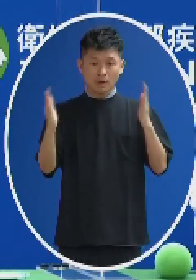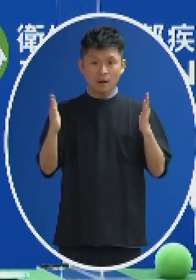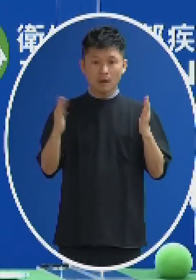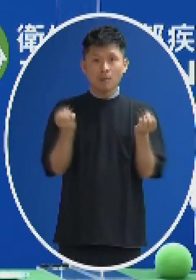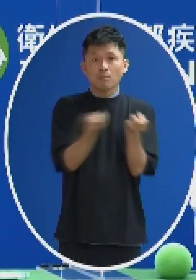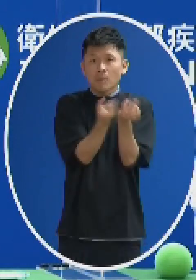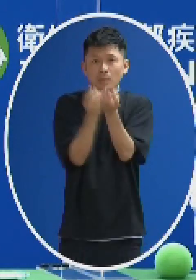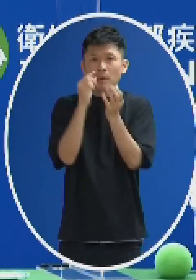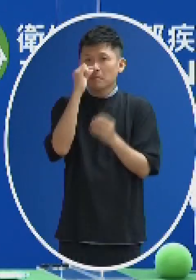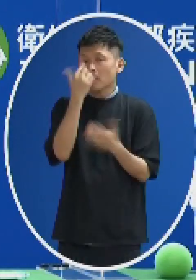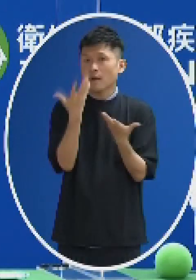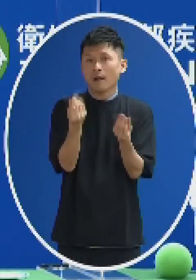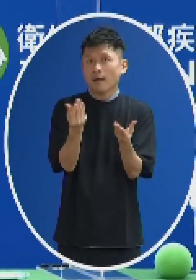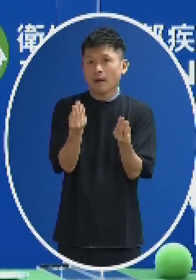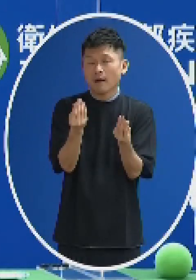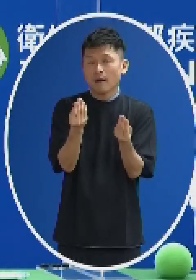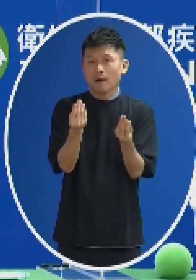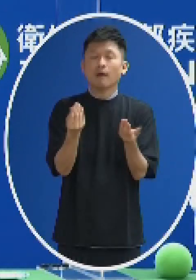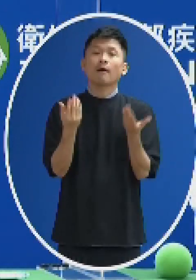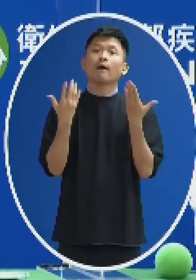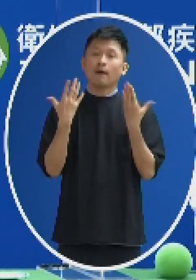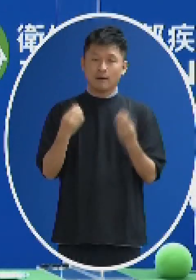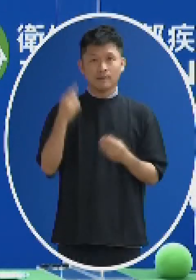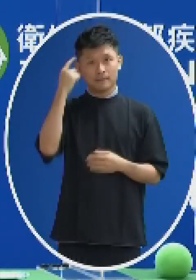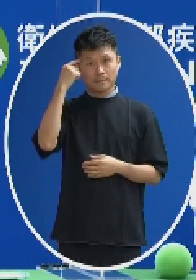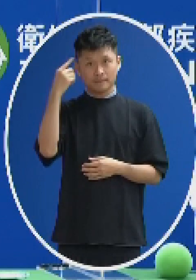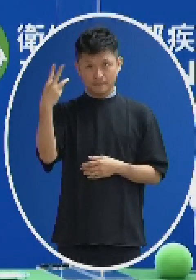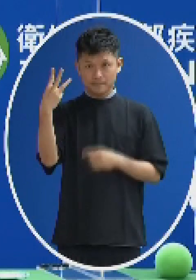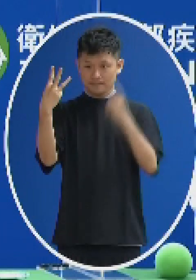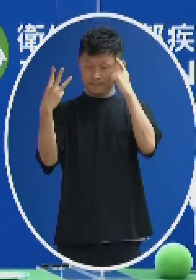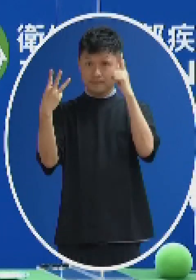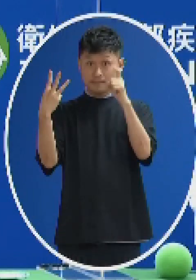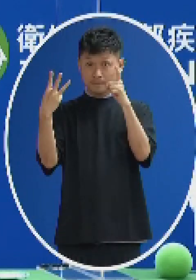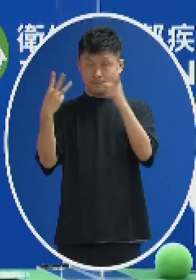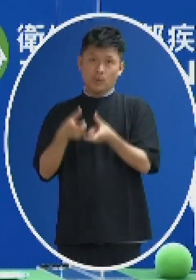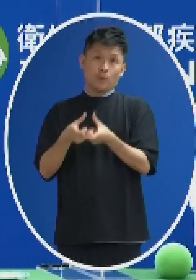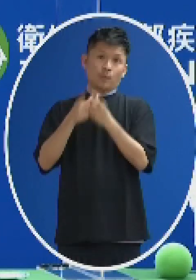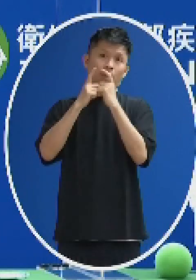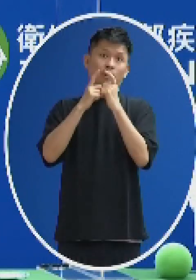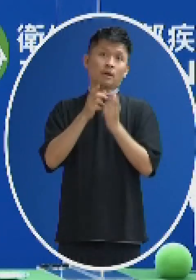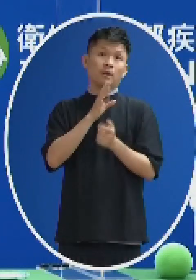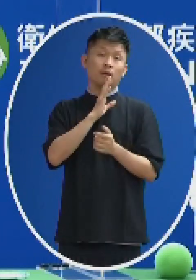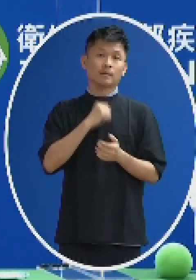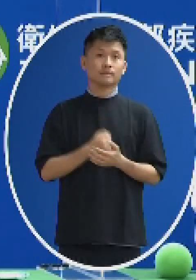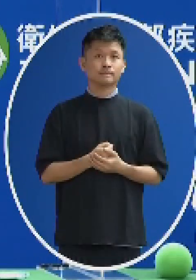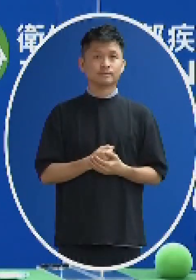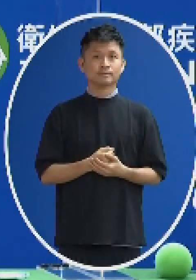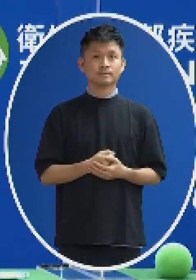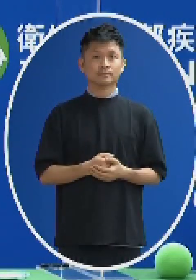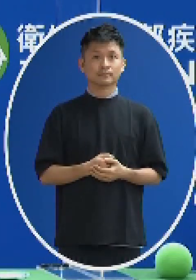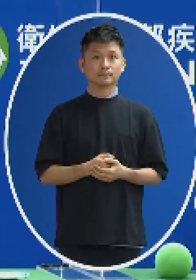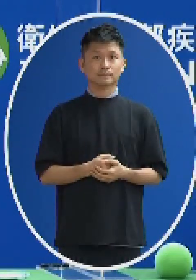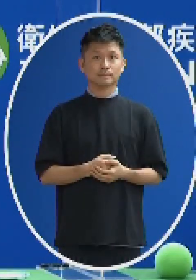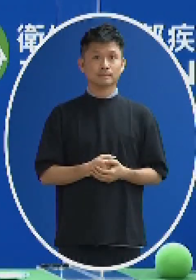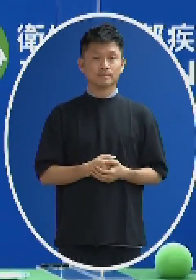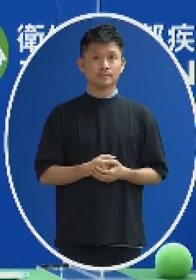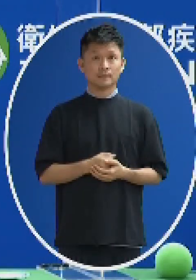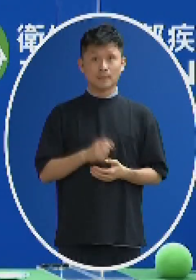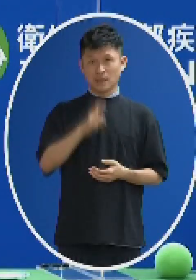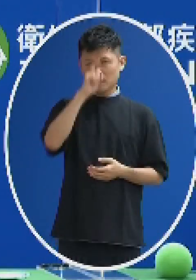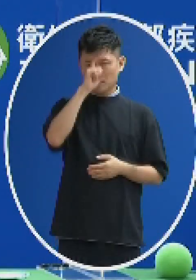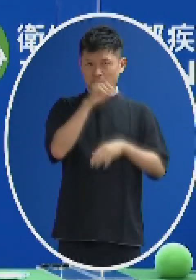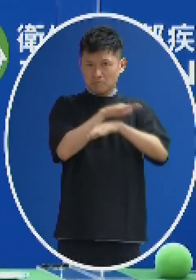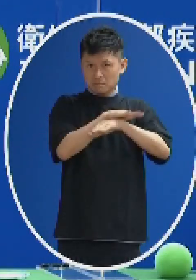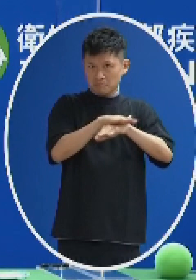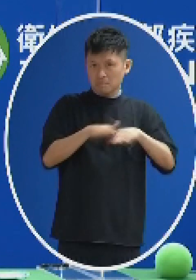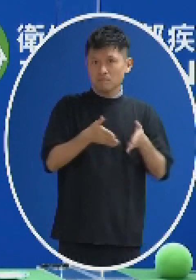特别的情况，那所以就用3+11再回来原来。但也为了就是说让它能够更安全，所以我